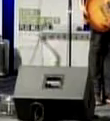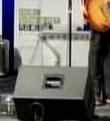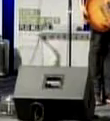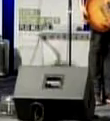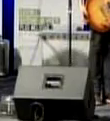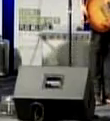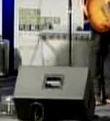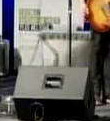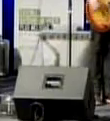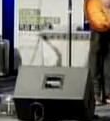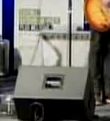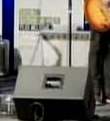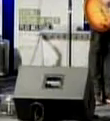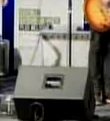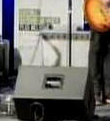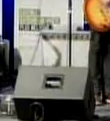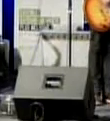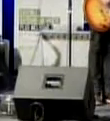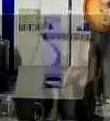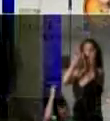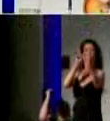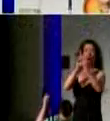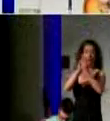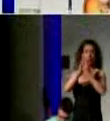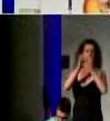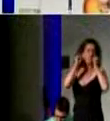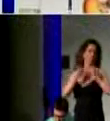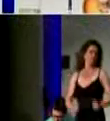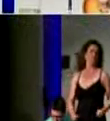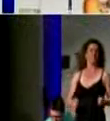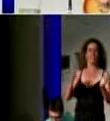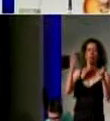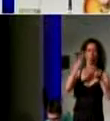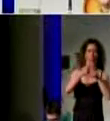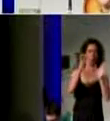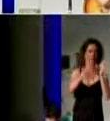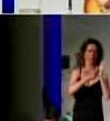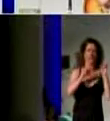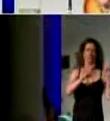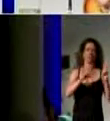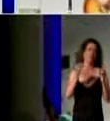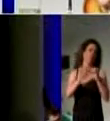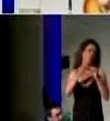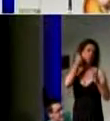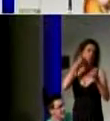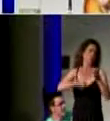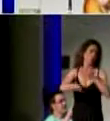Prendre des photos, si les autographes, peut-être échanger le numéro de téléphone, ça va être là-bas. Merci.